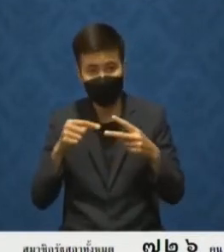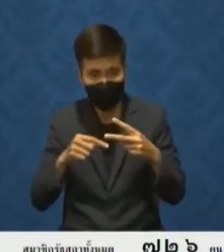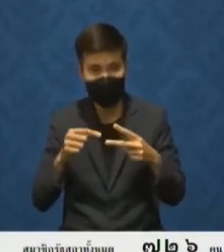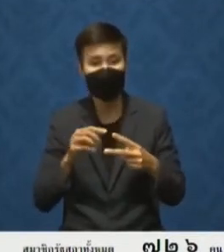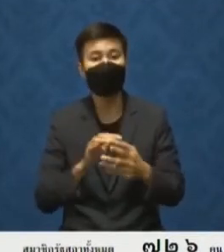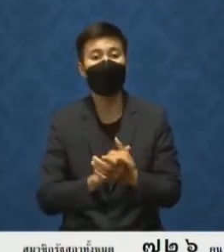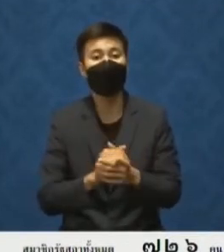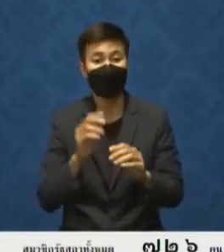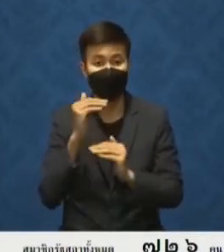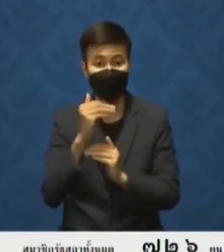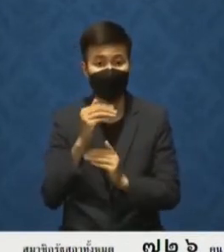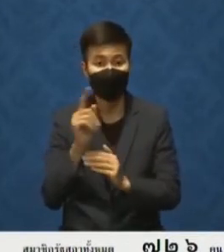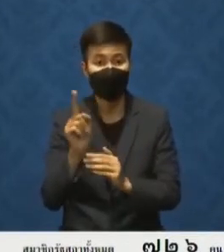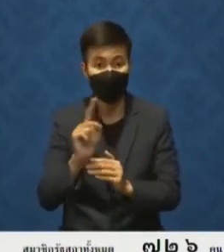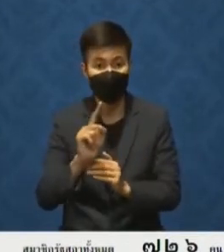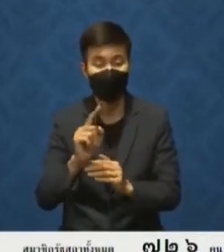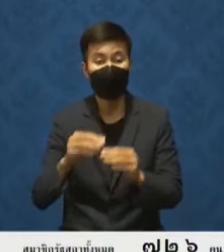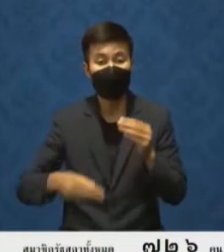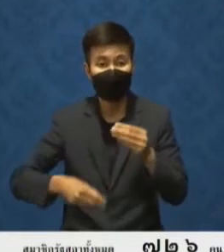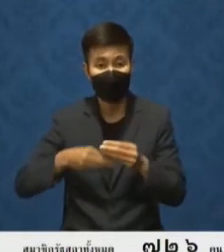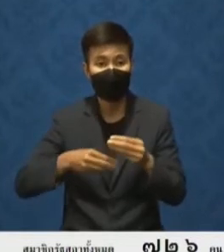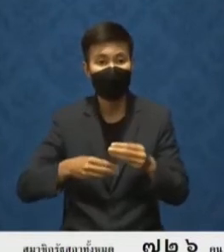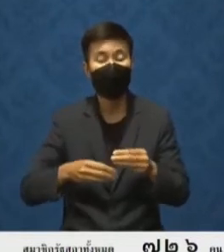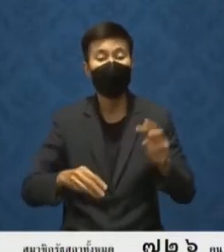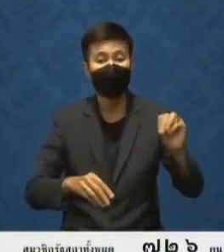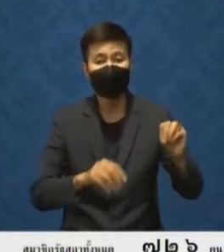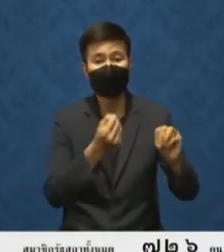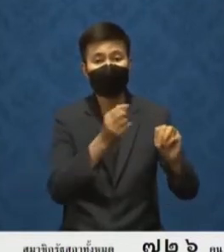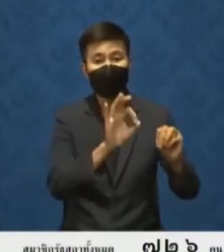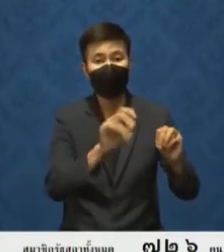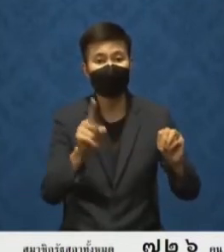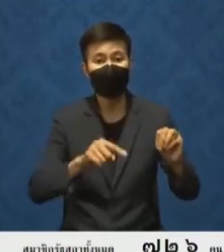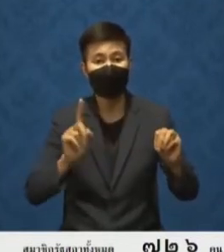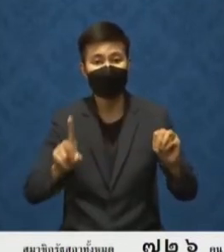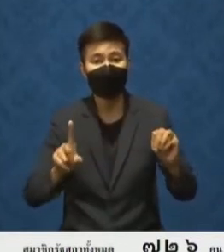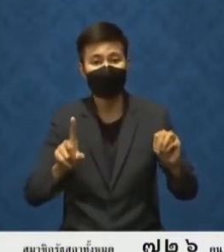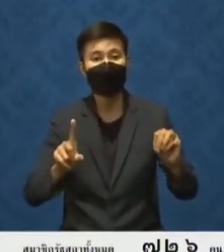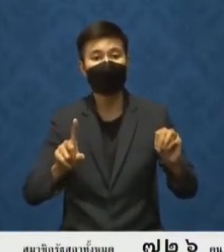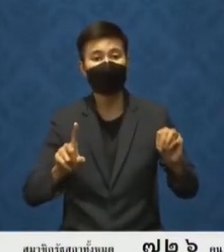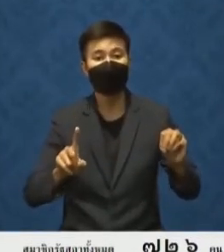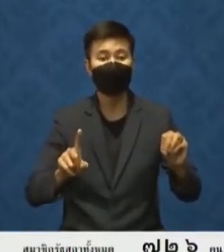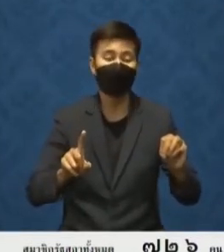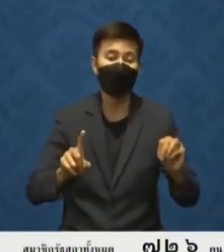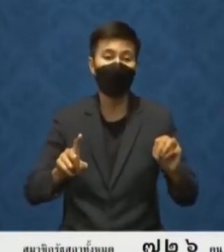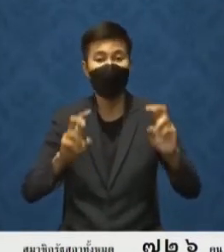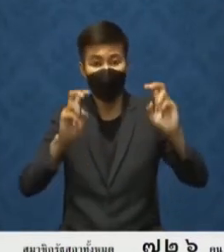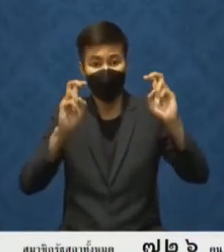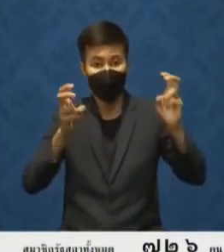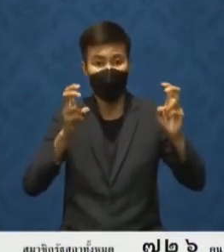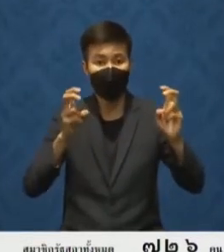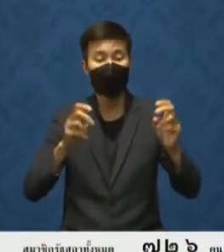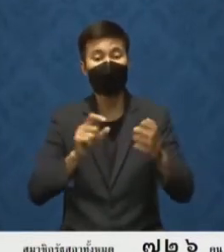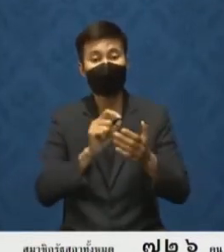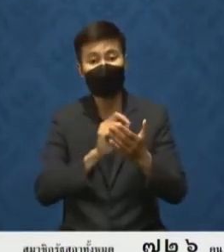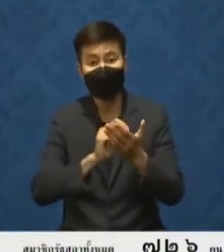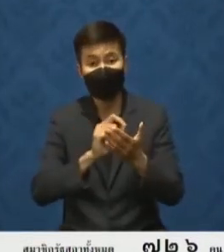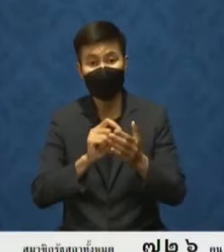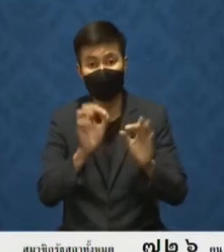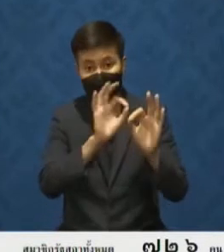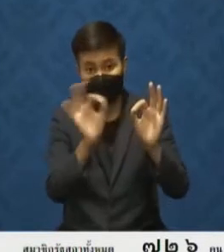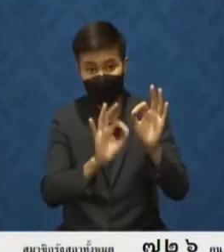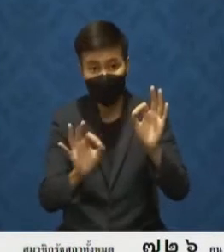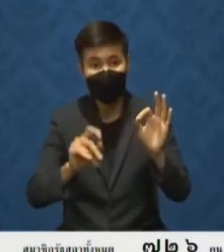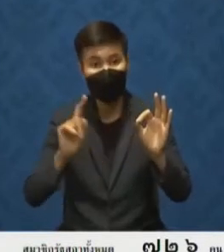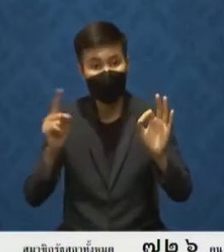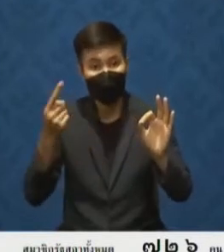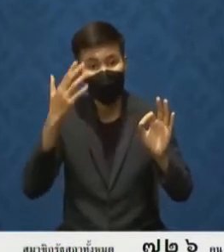กำหนดในส่นของการเพิมใมาตร 19 ทัหนึ่นี้ประเดนก็คือว่าที่เขียนขมาใหม่เจ็ตนารมก็คื